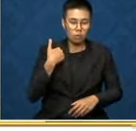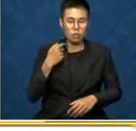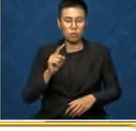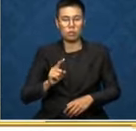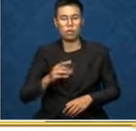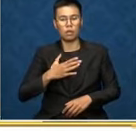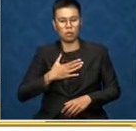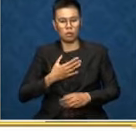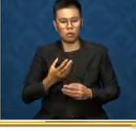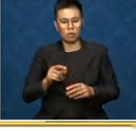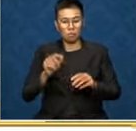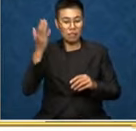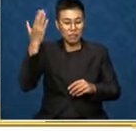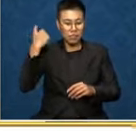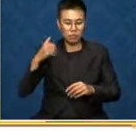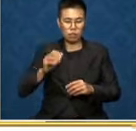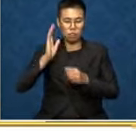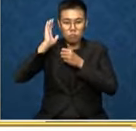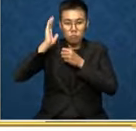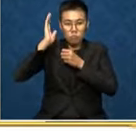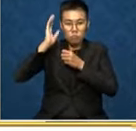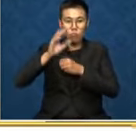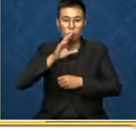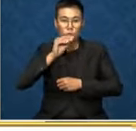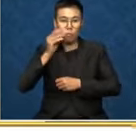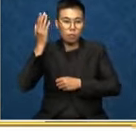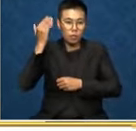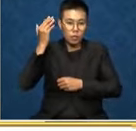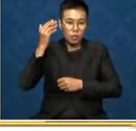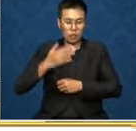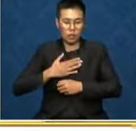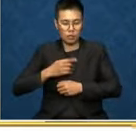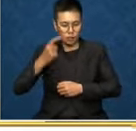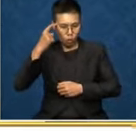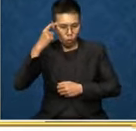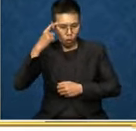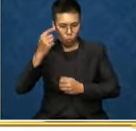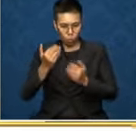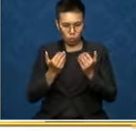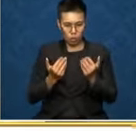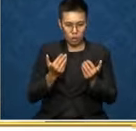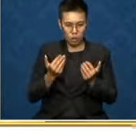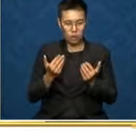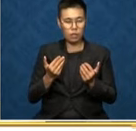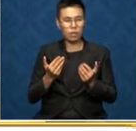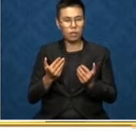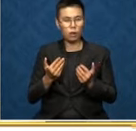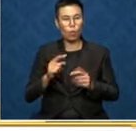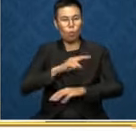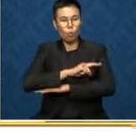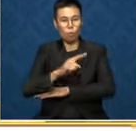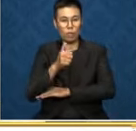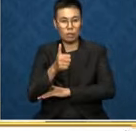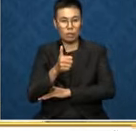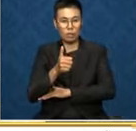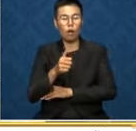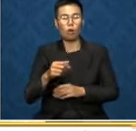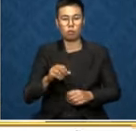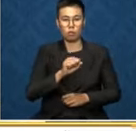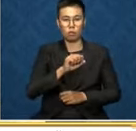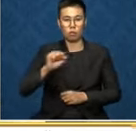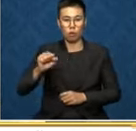ได้อภิปรายไปเมื่อสักครู่นี้ค่ะอย่างไรก็ดีค่ะดิฉันคิดว่าวันนี้เป็นนิมิตหมายอันดีที่สภาผู้แทนราษฎรมีการถกกันถึง